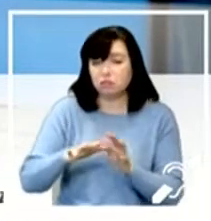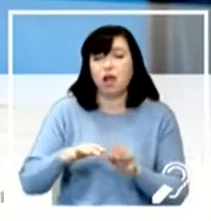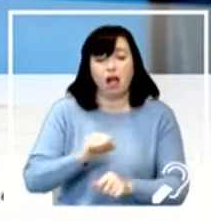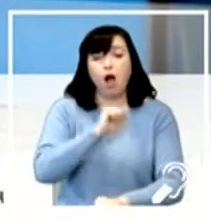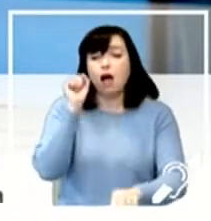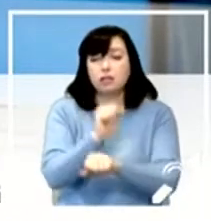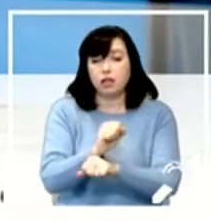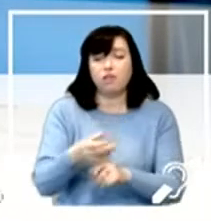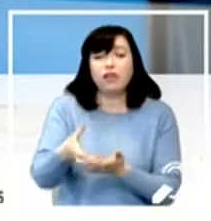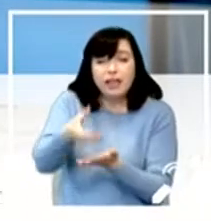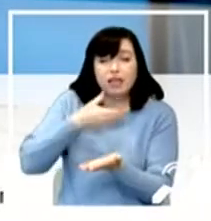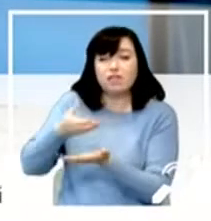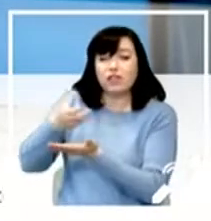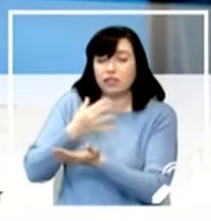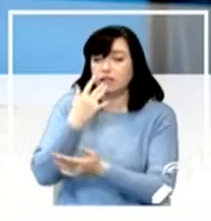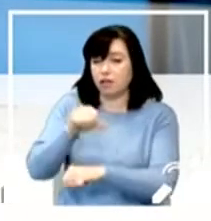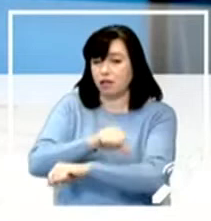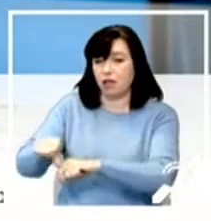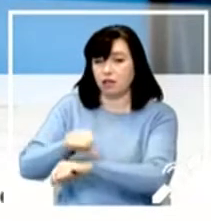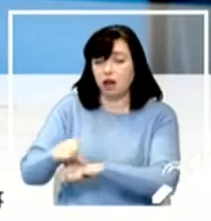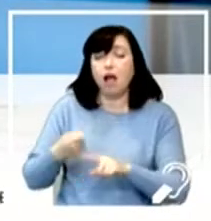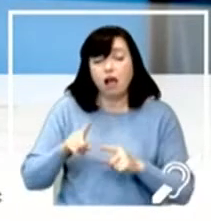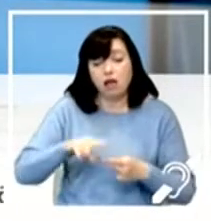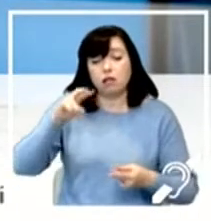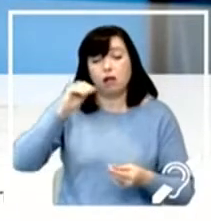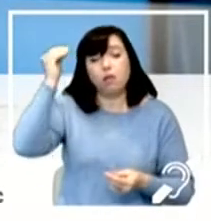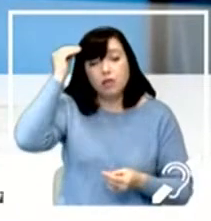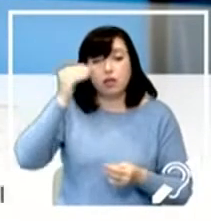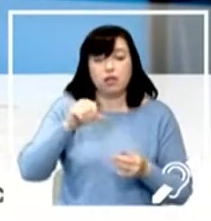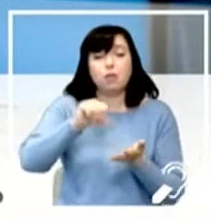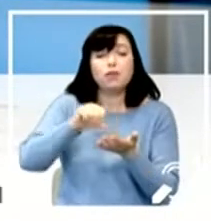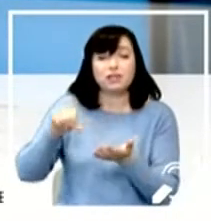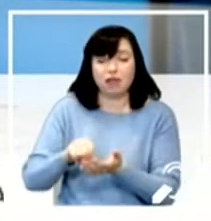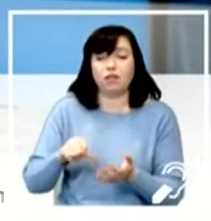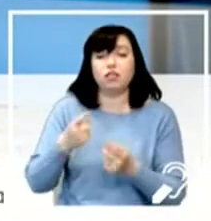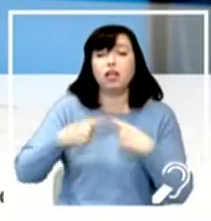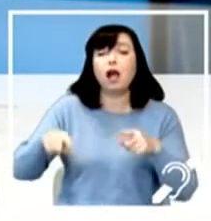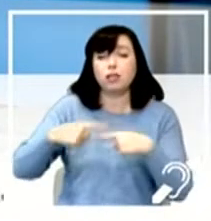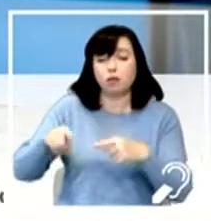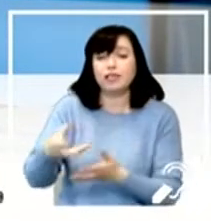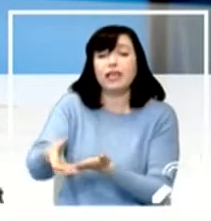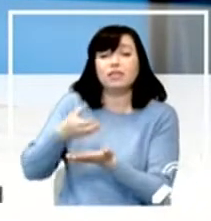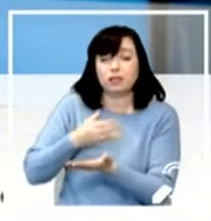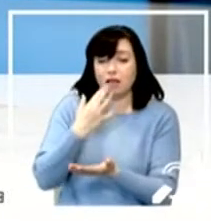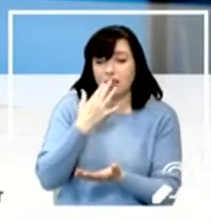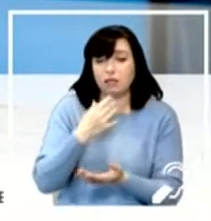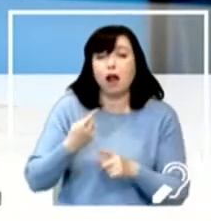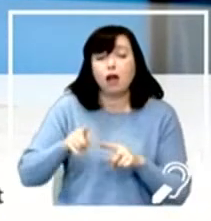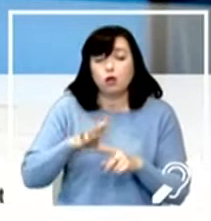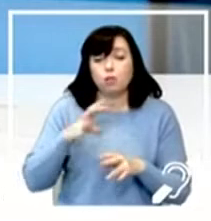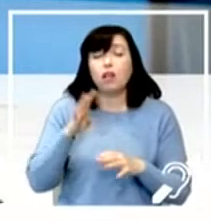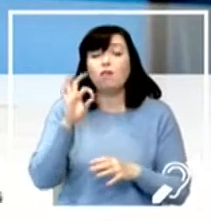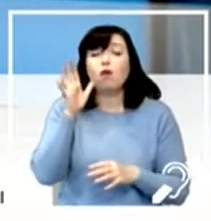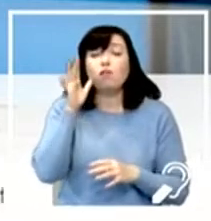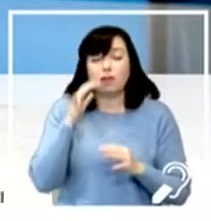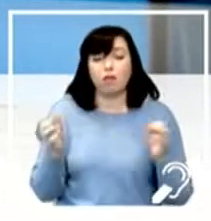investițiile străine în Republica Moldova. Este concluzia reprezentanților Asociației Investitorilor Străini, făcută în cadrul unei